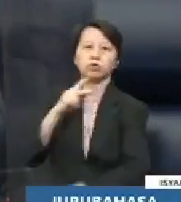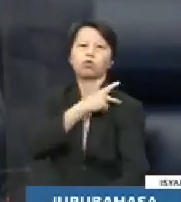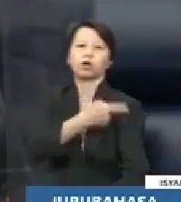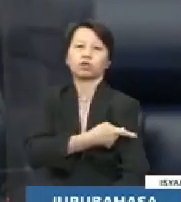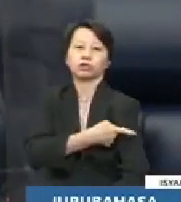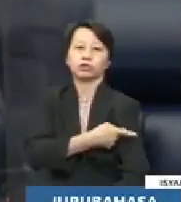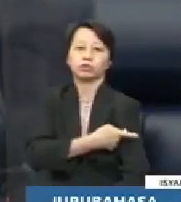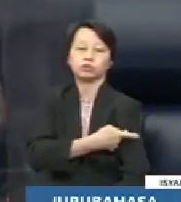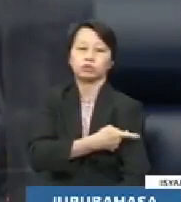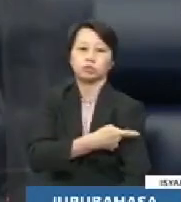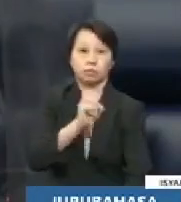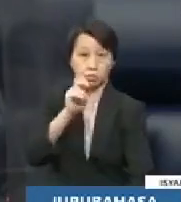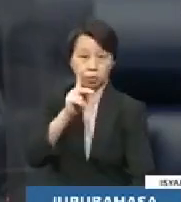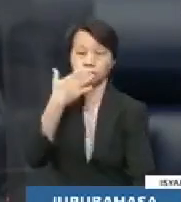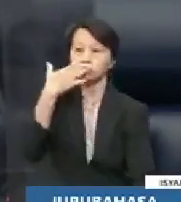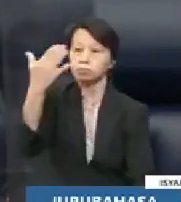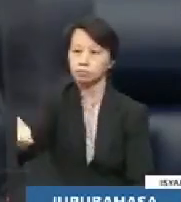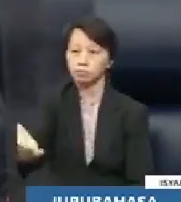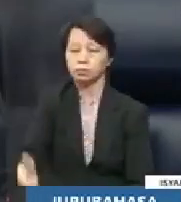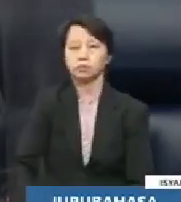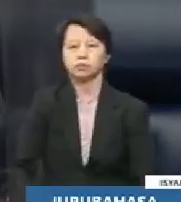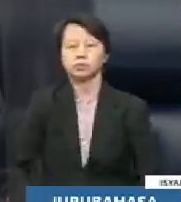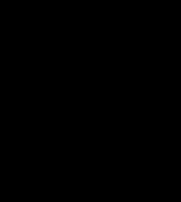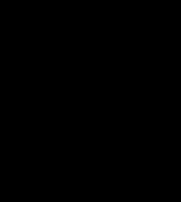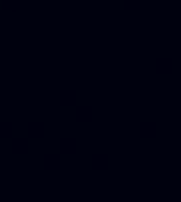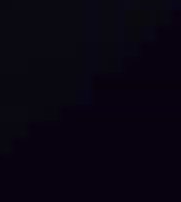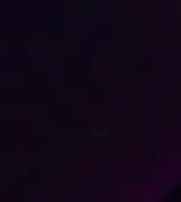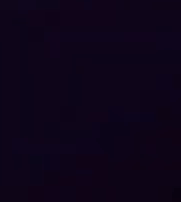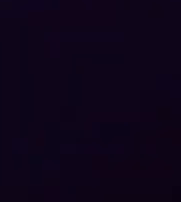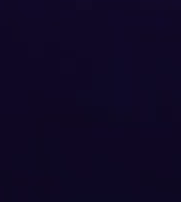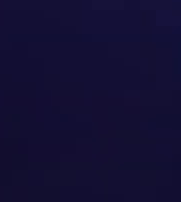authority bagi dijalankan itu masih masih